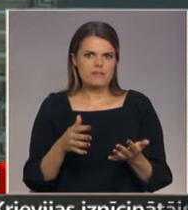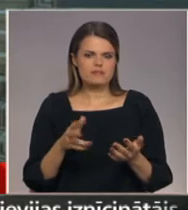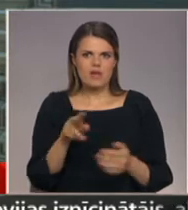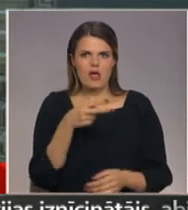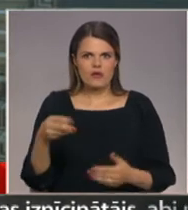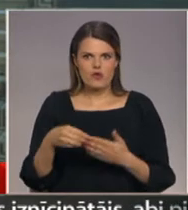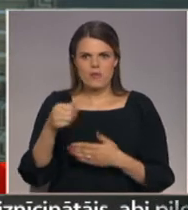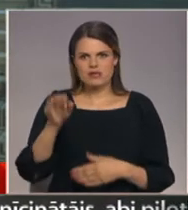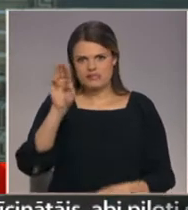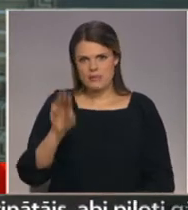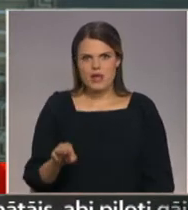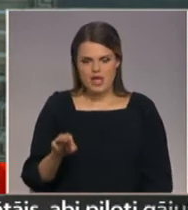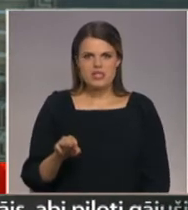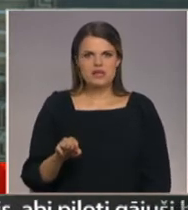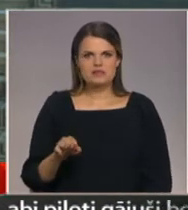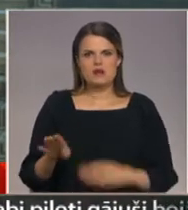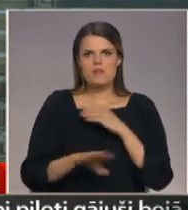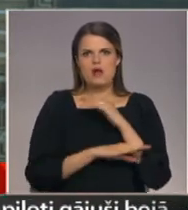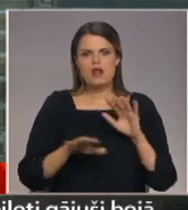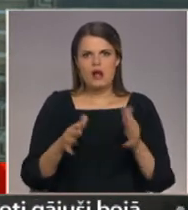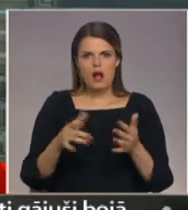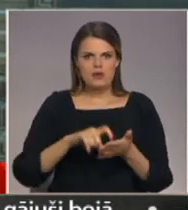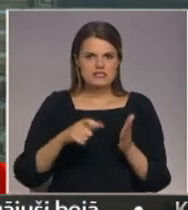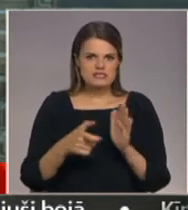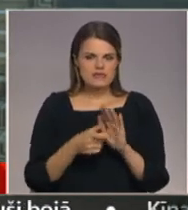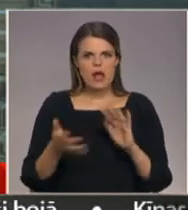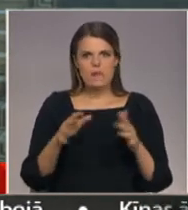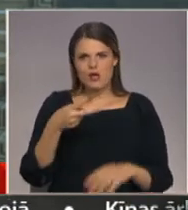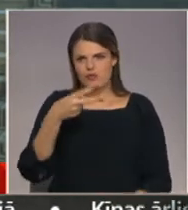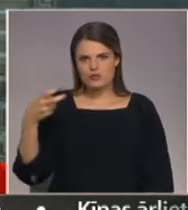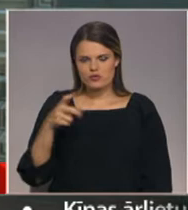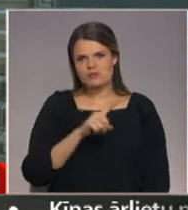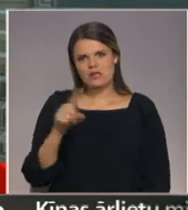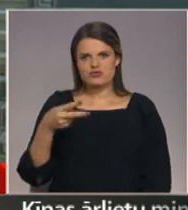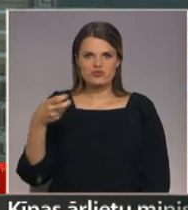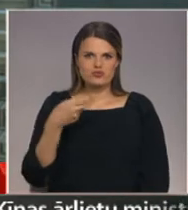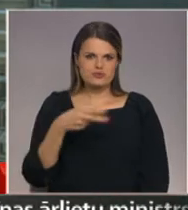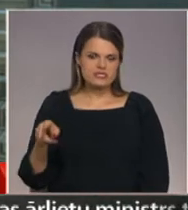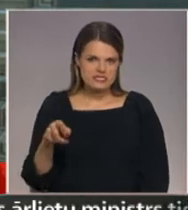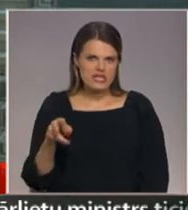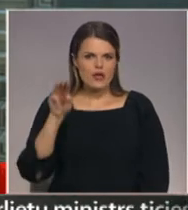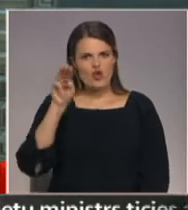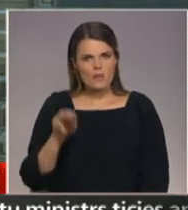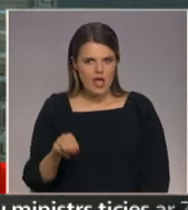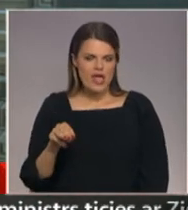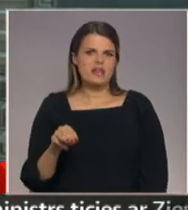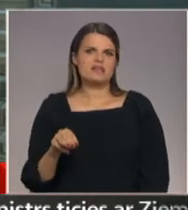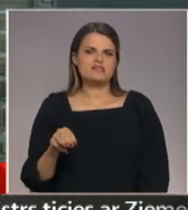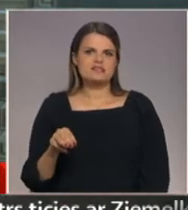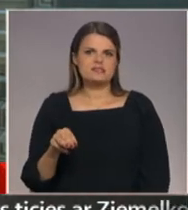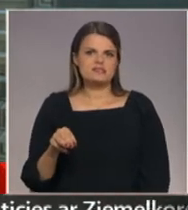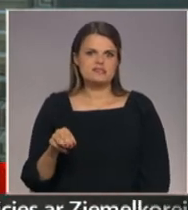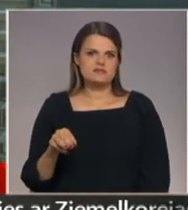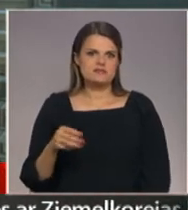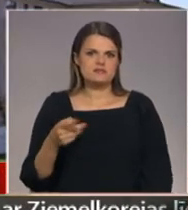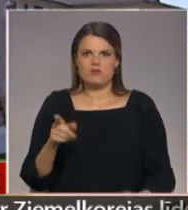eiro maksā mēnesī. Malkā, kur nav dzīvokļi, ir 200 eiro mēnesī,